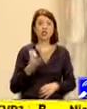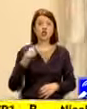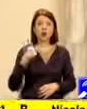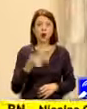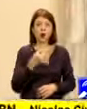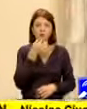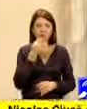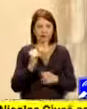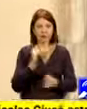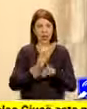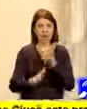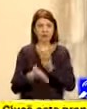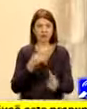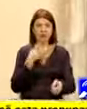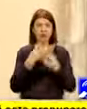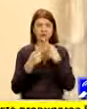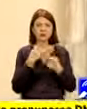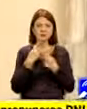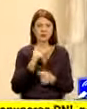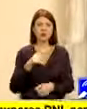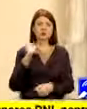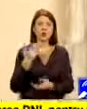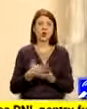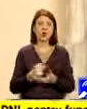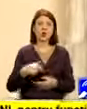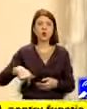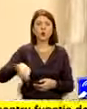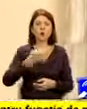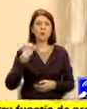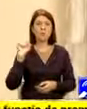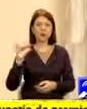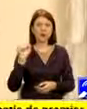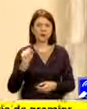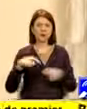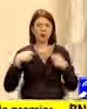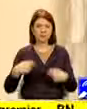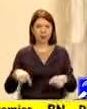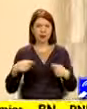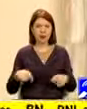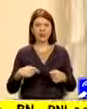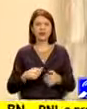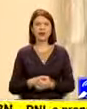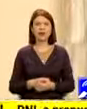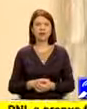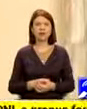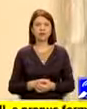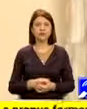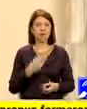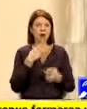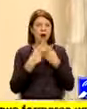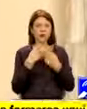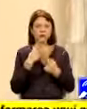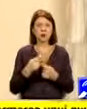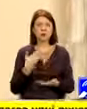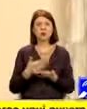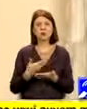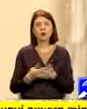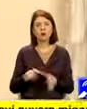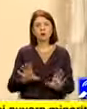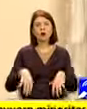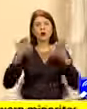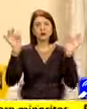Am încheiat consultările cu formațiunile parlamentare, consultări pentru